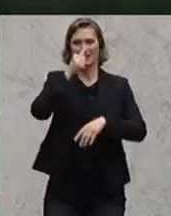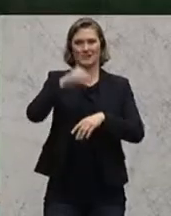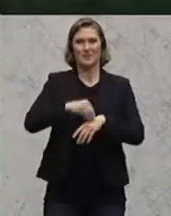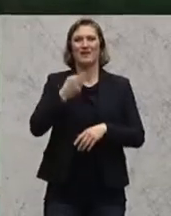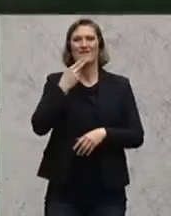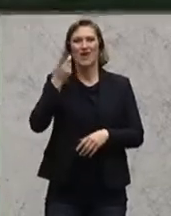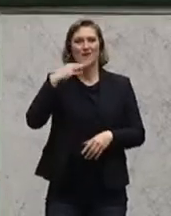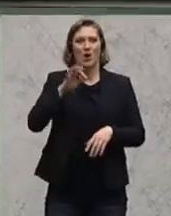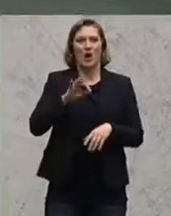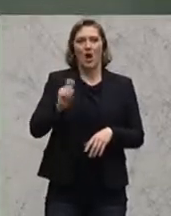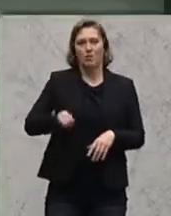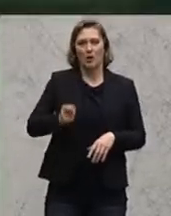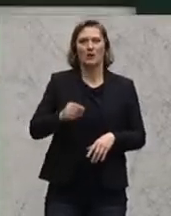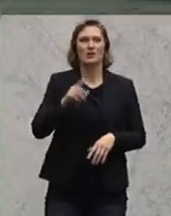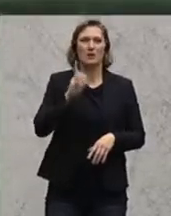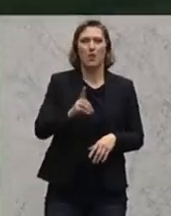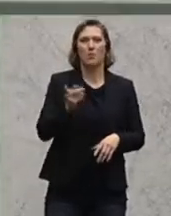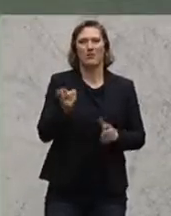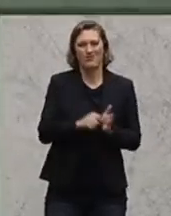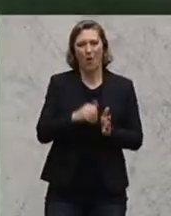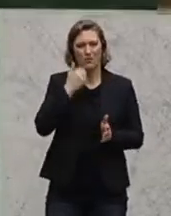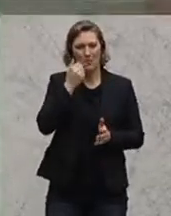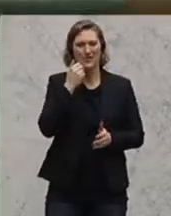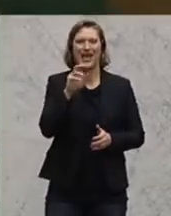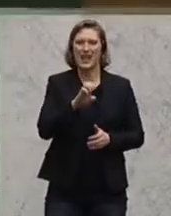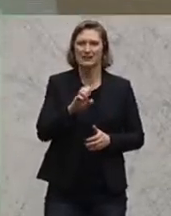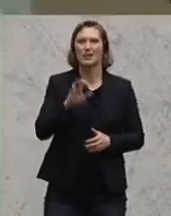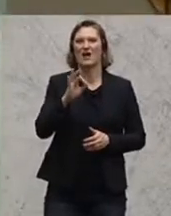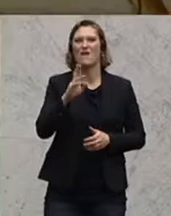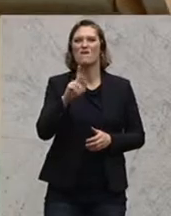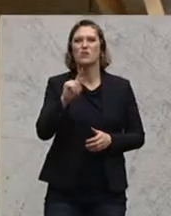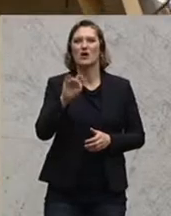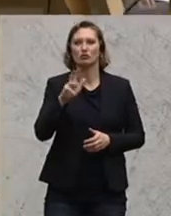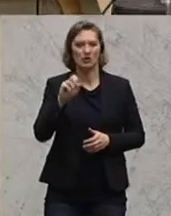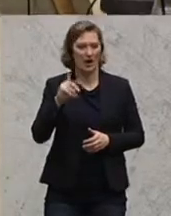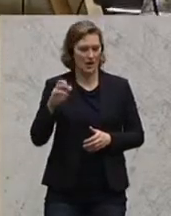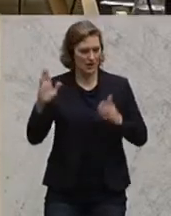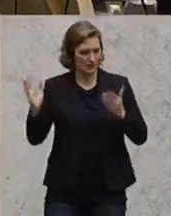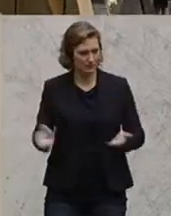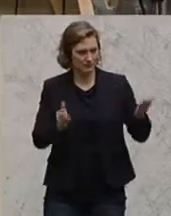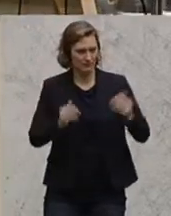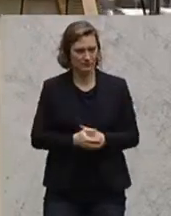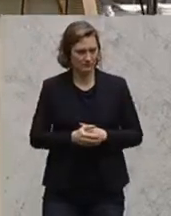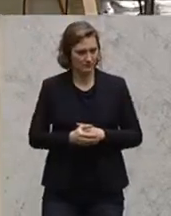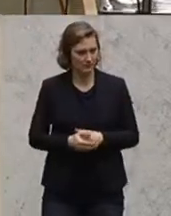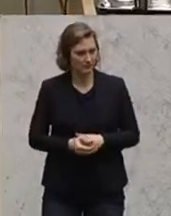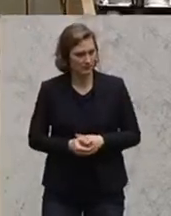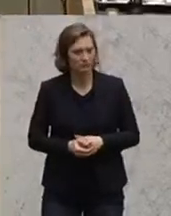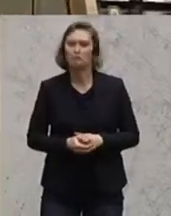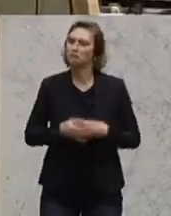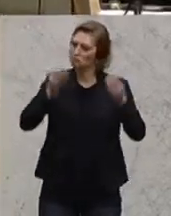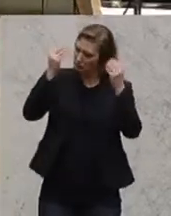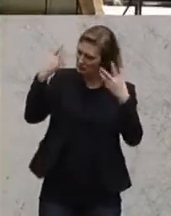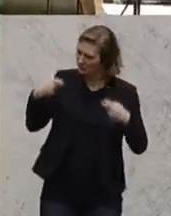Meldung von der Frau Abgeordneten Diplomkauffrau Elisabeth Pfurtscheller. Bitte, Frau Abgeordnete. Erste Rednerin dazu